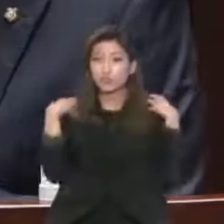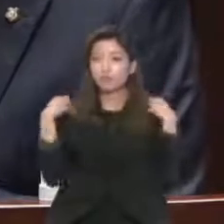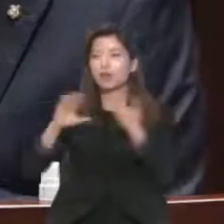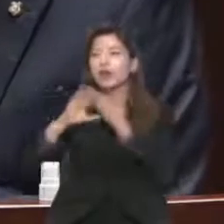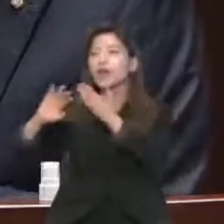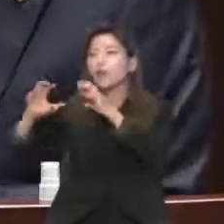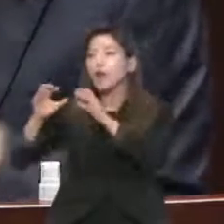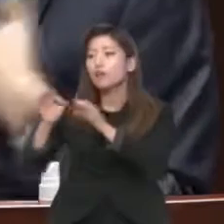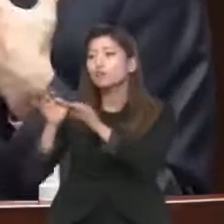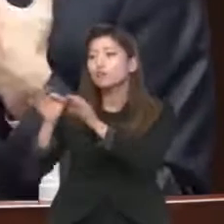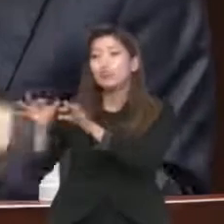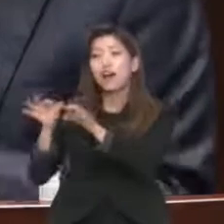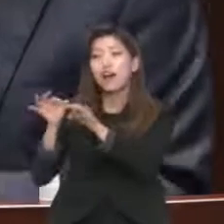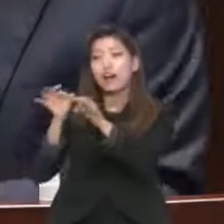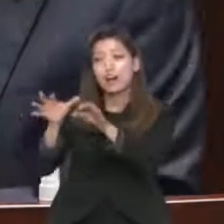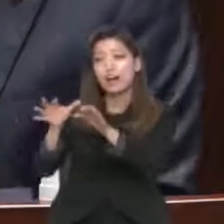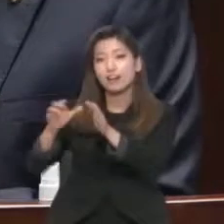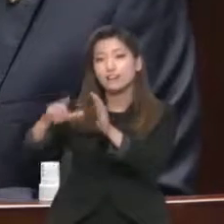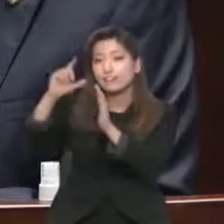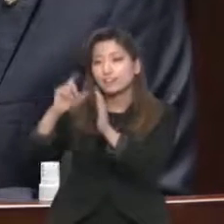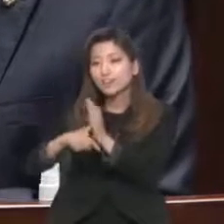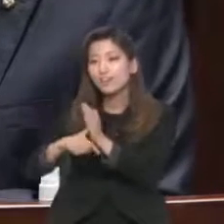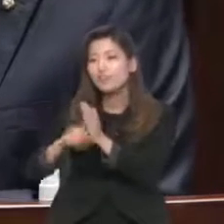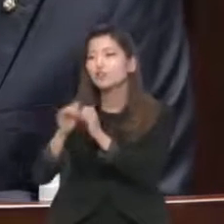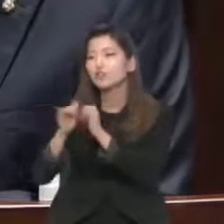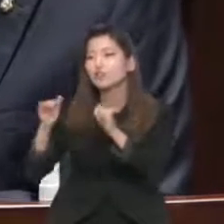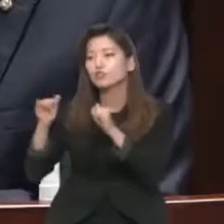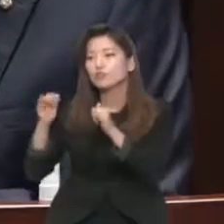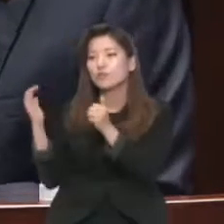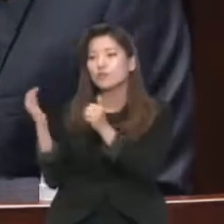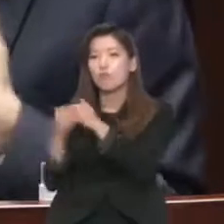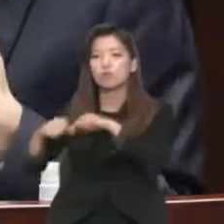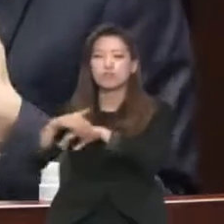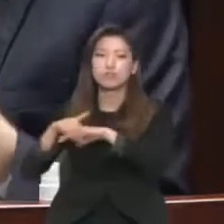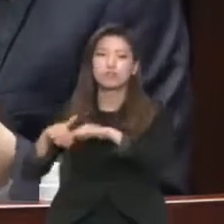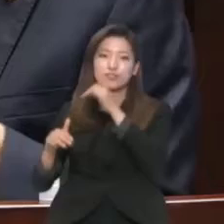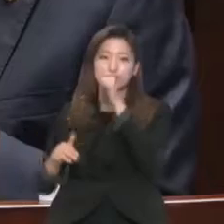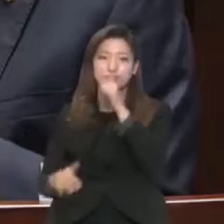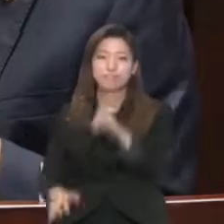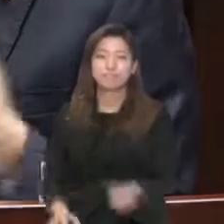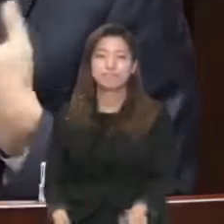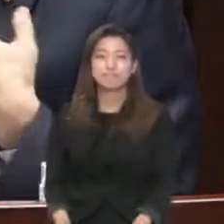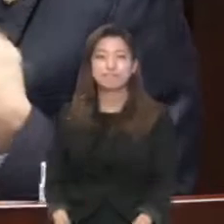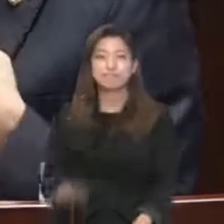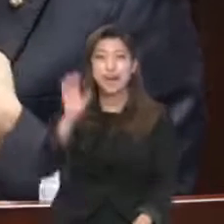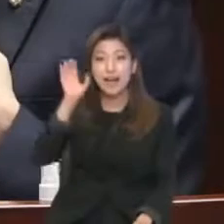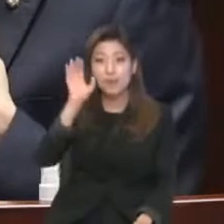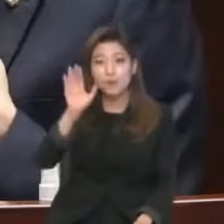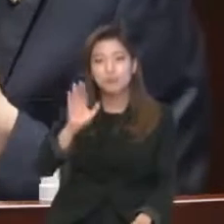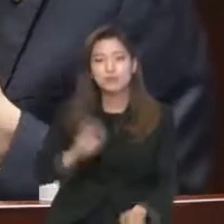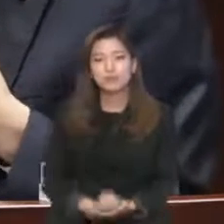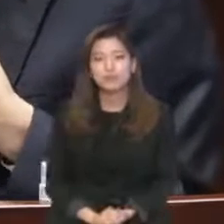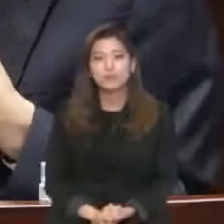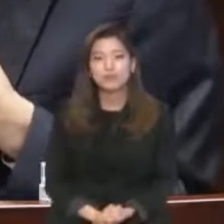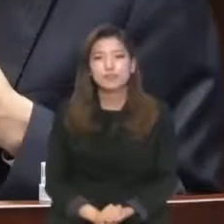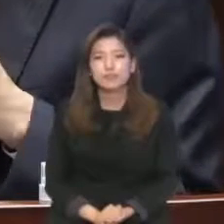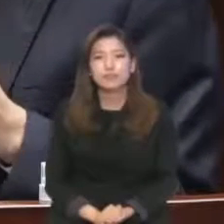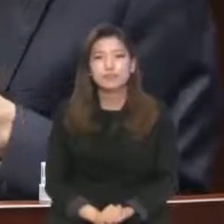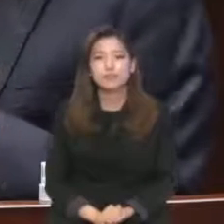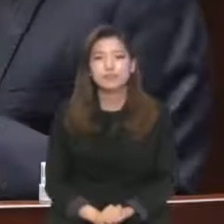투자하는 국민에 대한 정책이라고 저는 믿습니다. 앞으로 남과 북이 저는 북도 개인적으로